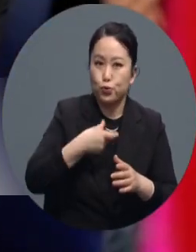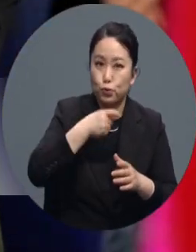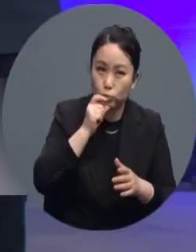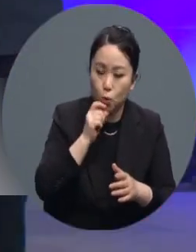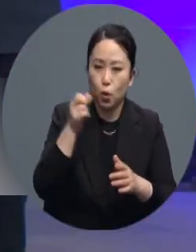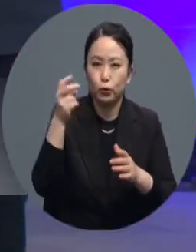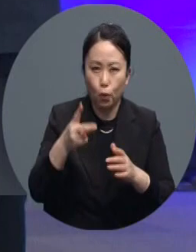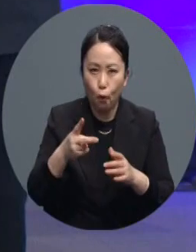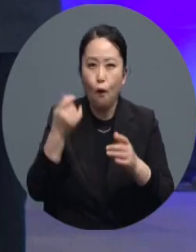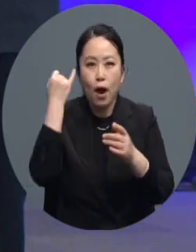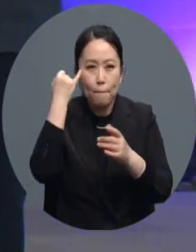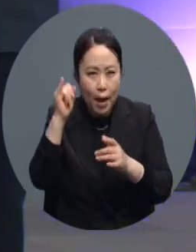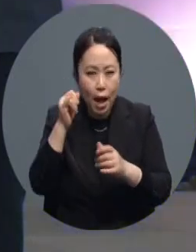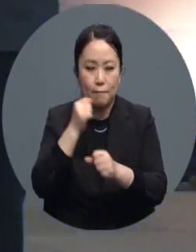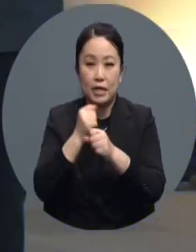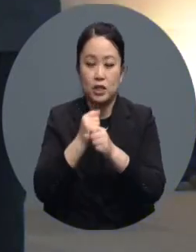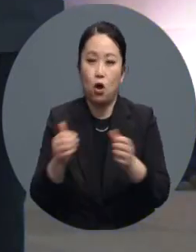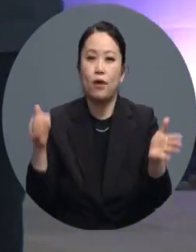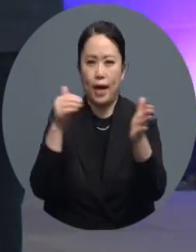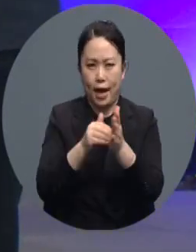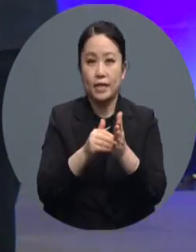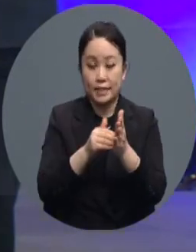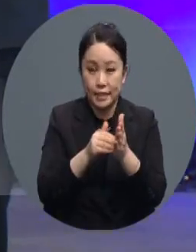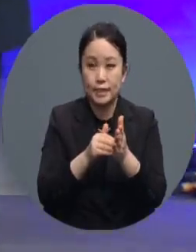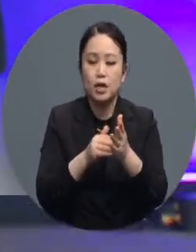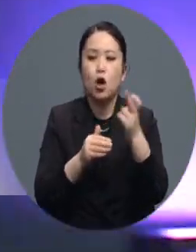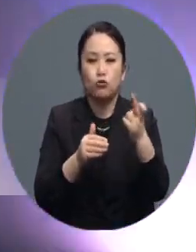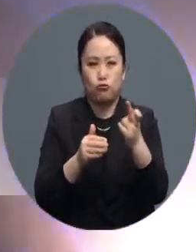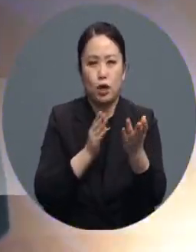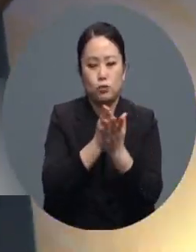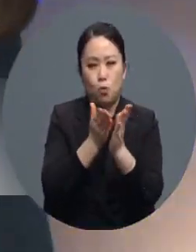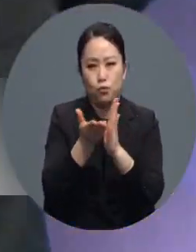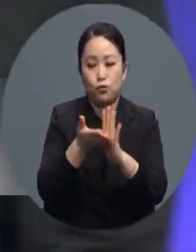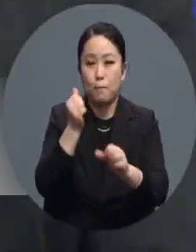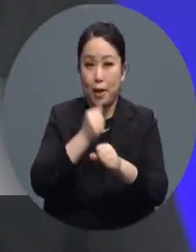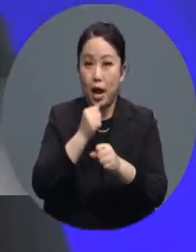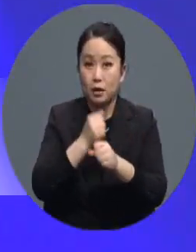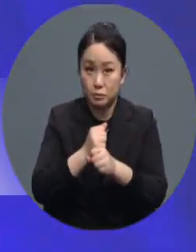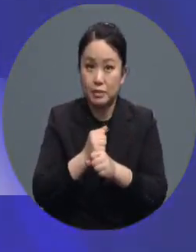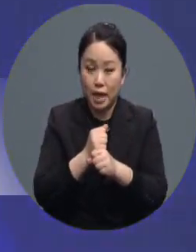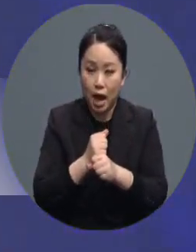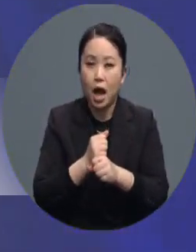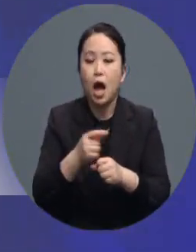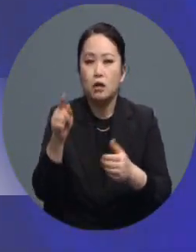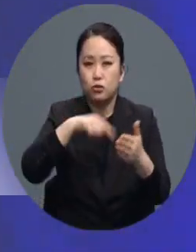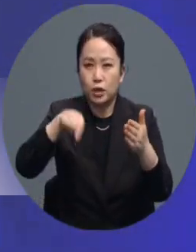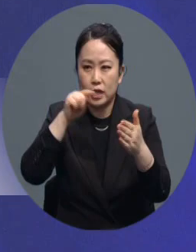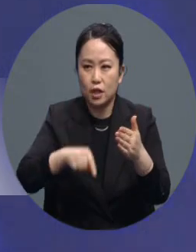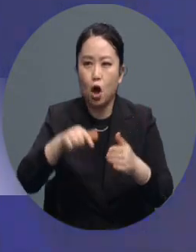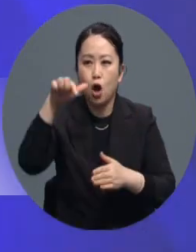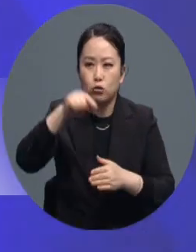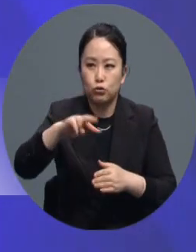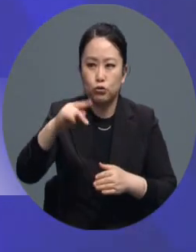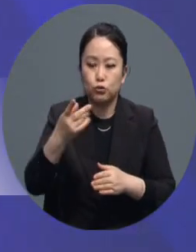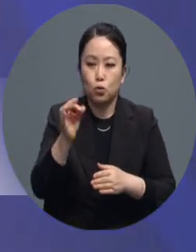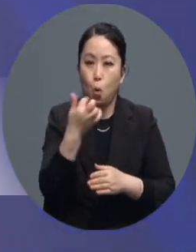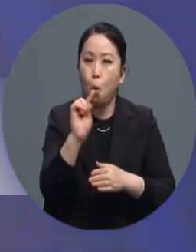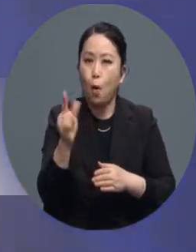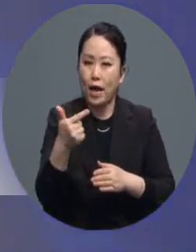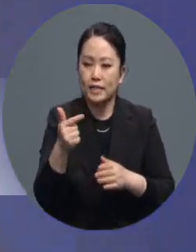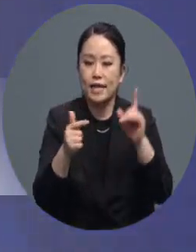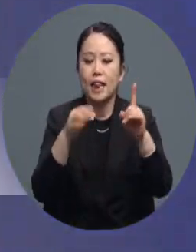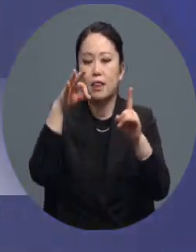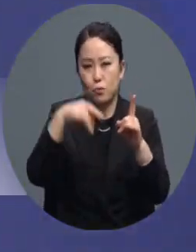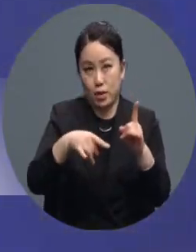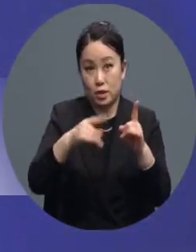선보입니다. 예선과 결선 끝에 6명이 수상했는데 CBSC 바리스타 구동환 씨가 우승 트로피를 안아 오는